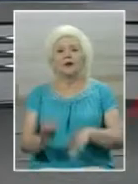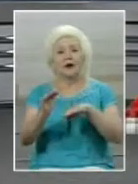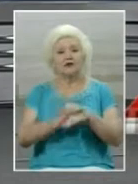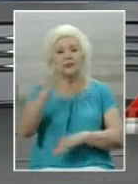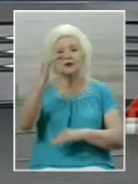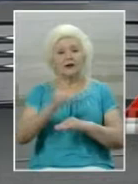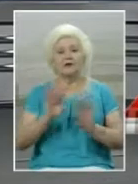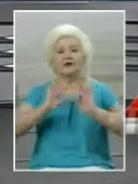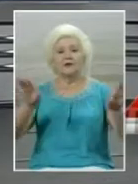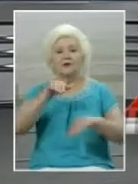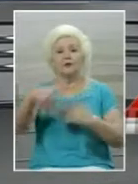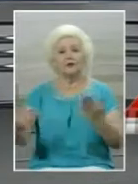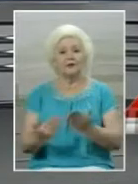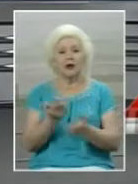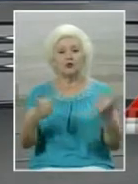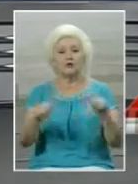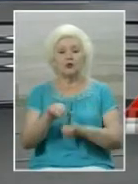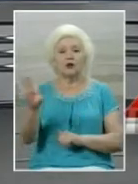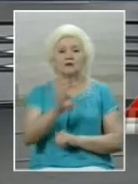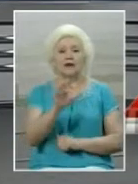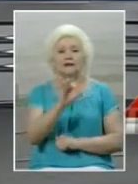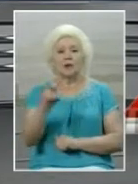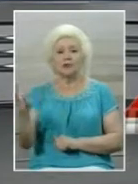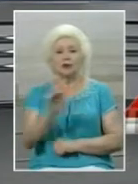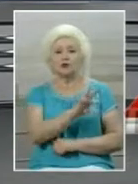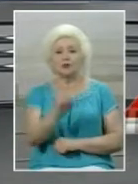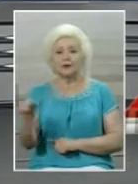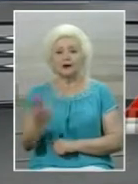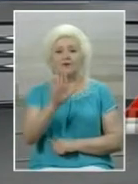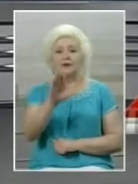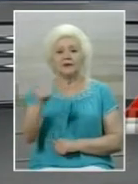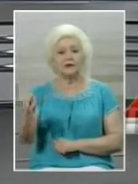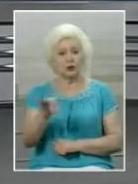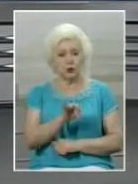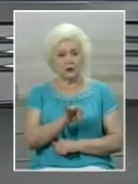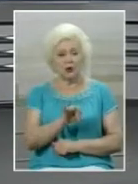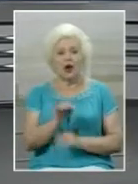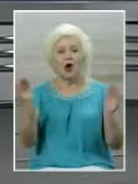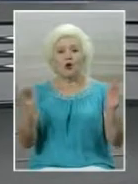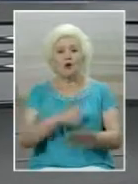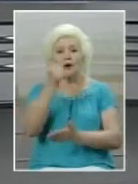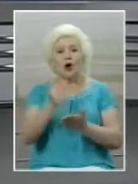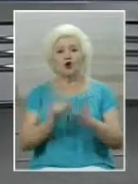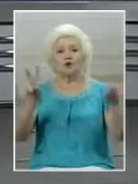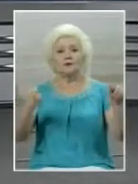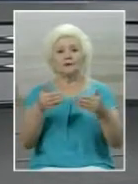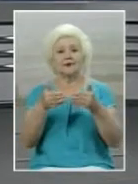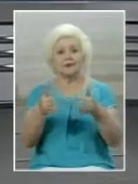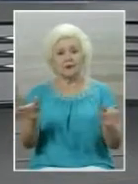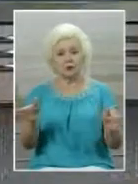Добрий вечір. В ефірі Таврійські новини. В студії Оксана Страмнова. Сурдопереклад Валентина Туніна. Коротко про головні теми